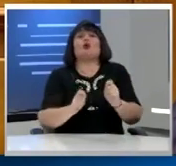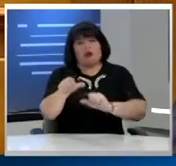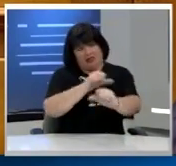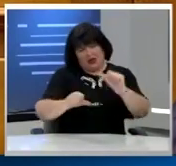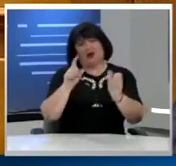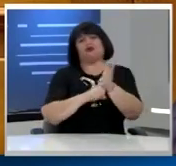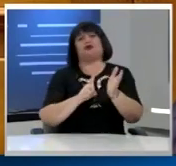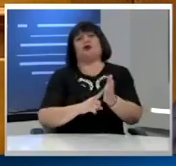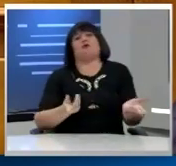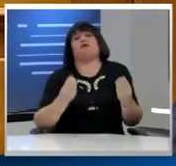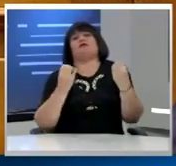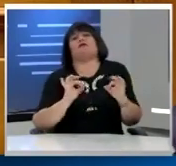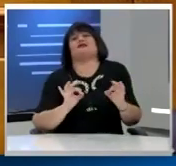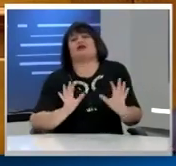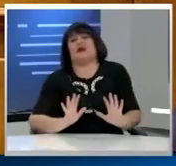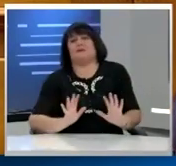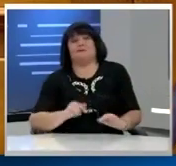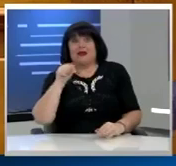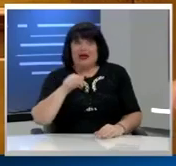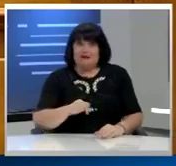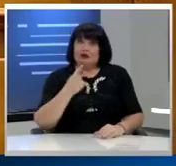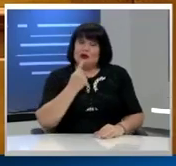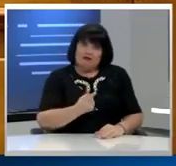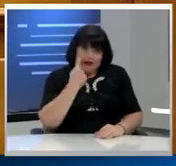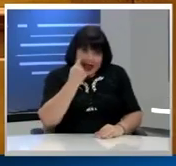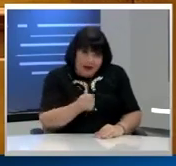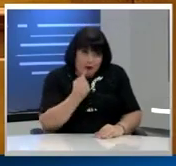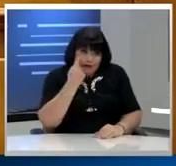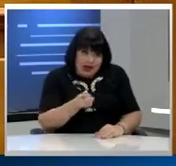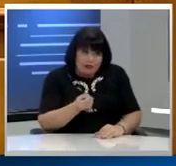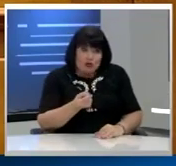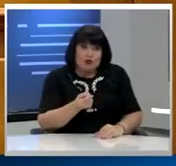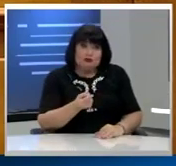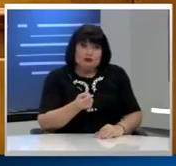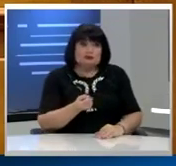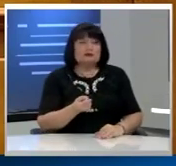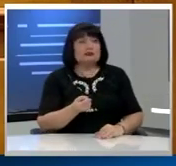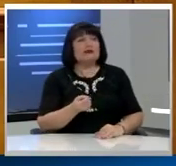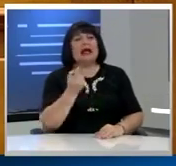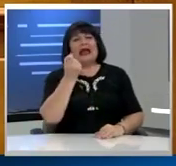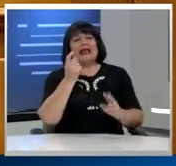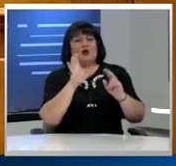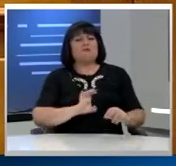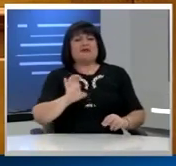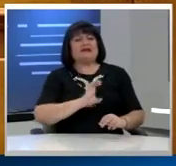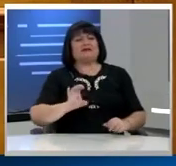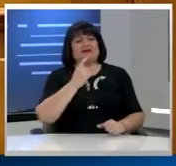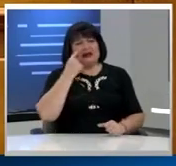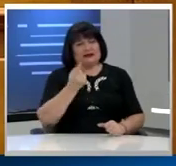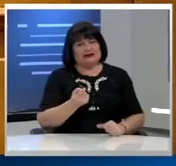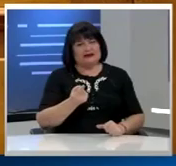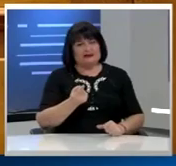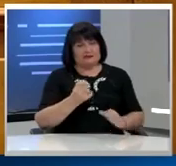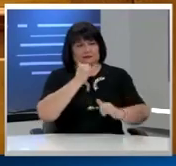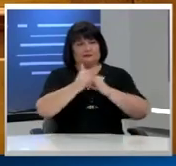νόμο. Αλλά αυτό το οποίο διαπιστώνουμε εμείς, μέσα από μια μικρή έρευνα την οποία κάναμε, μετά από την